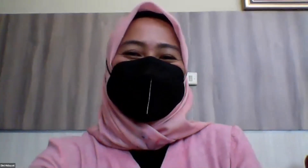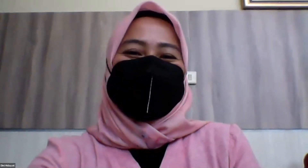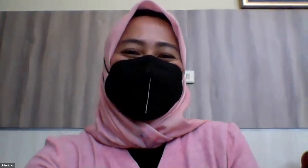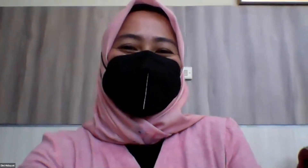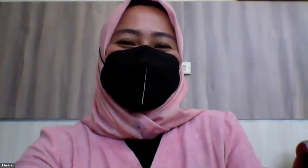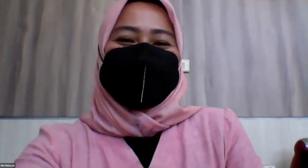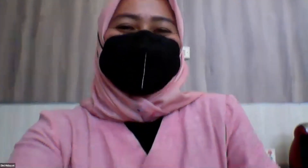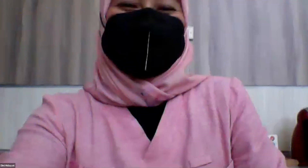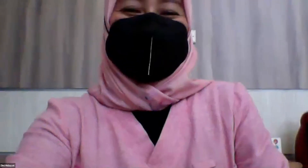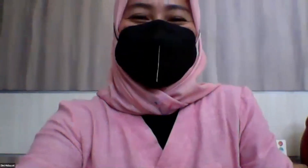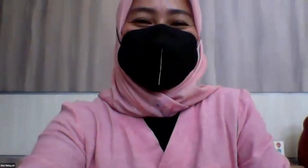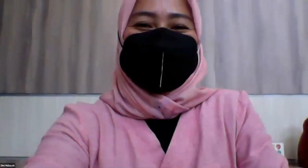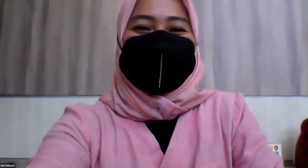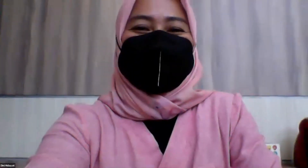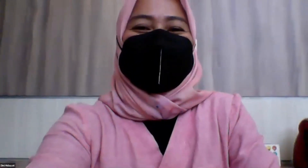Kita bisa